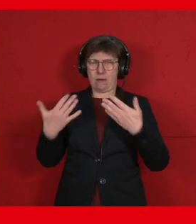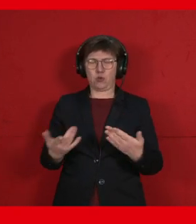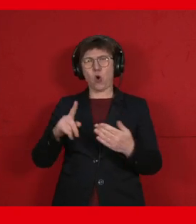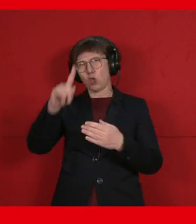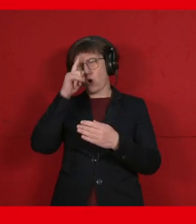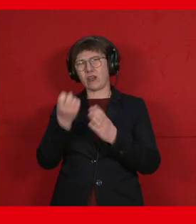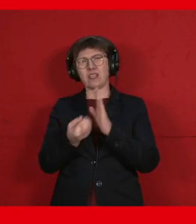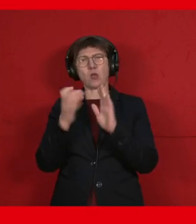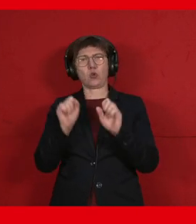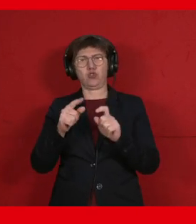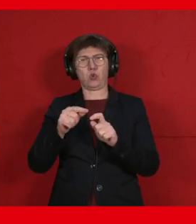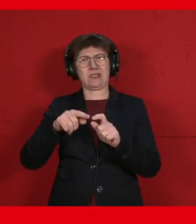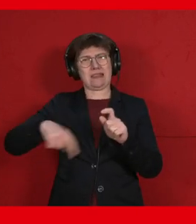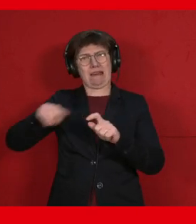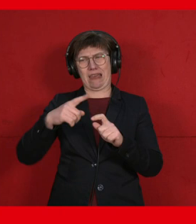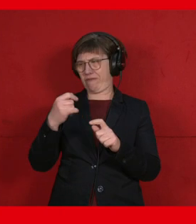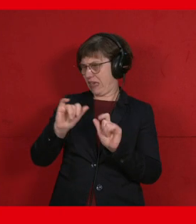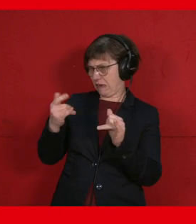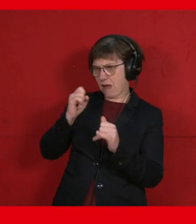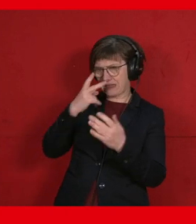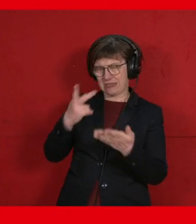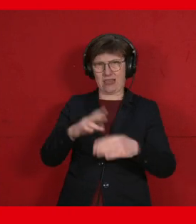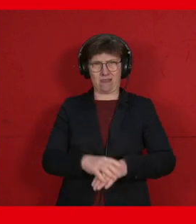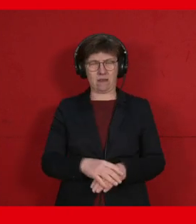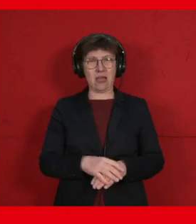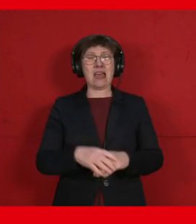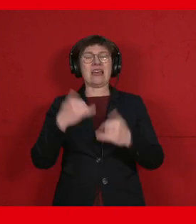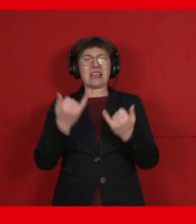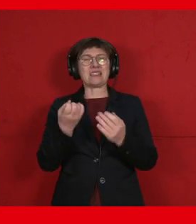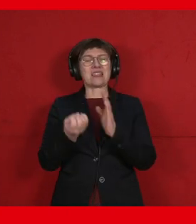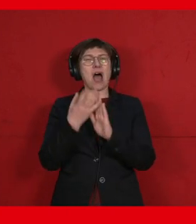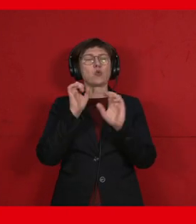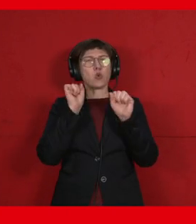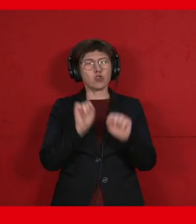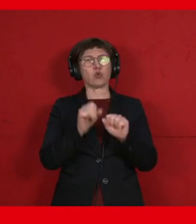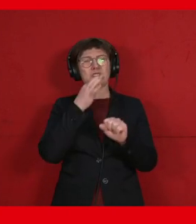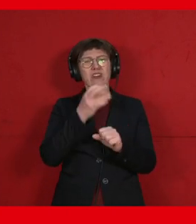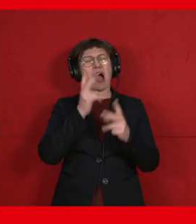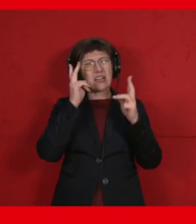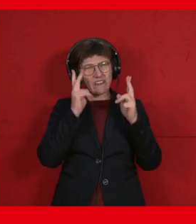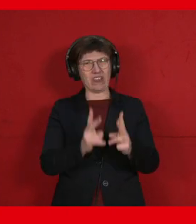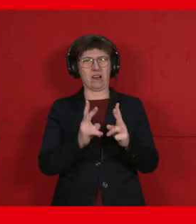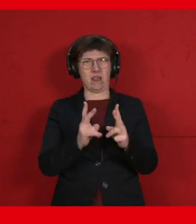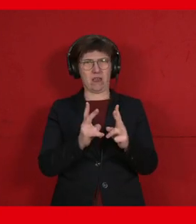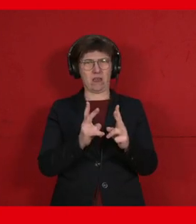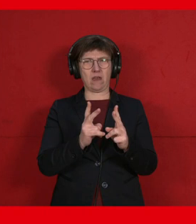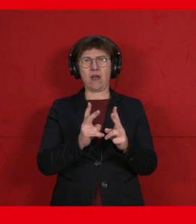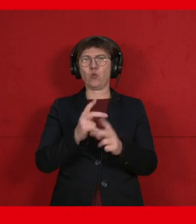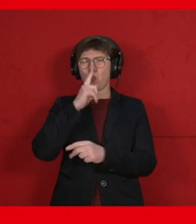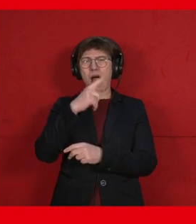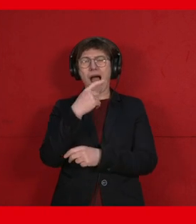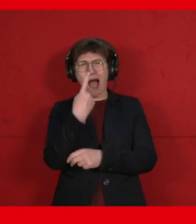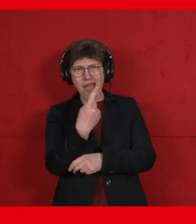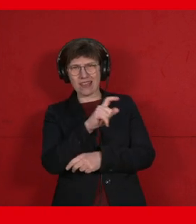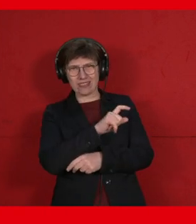Deutschen Naturschutzring. Und jetzt ist die Naturschutzfrage tatsächlich im Ende nur eine von